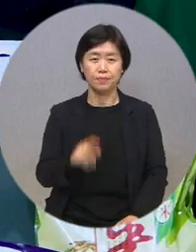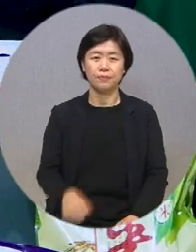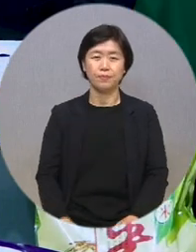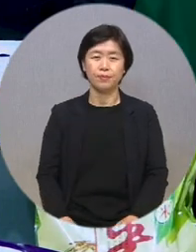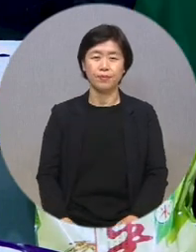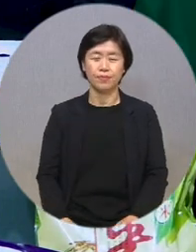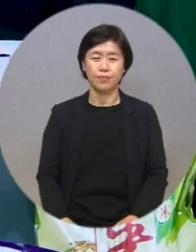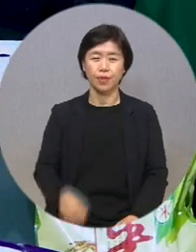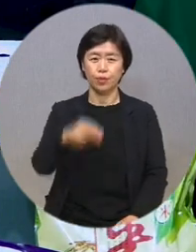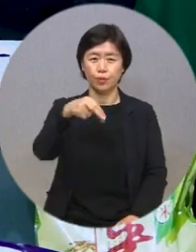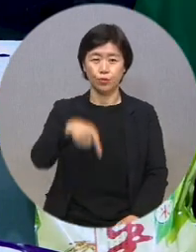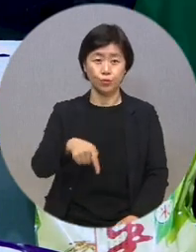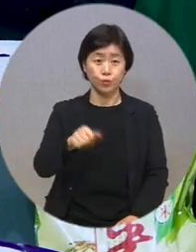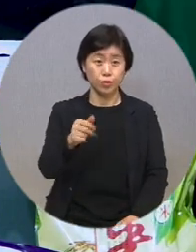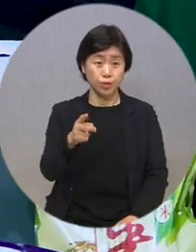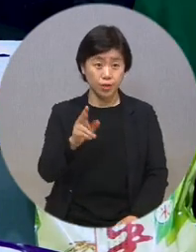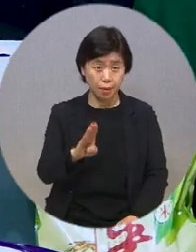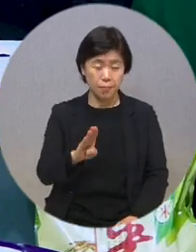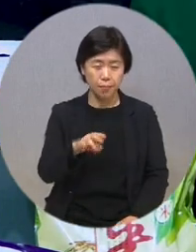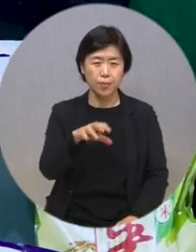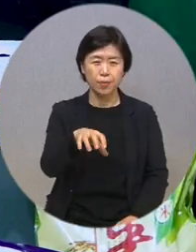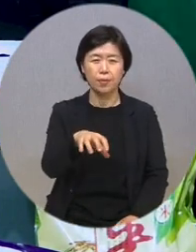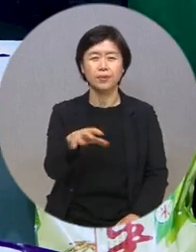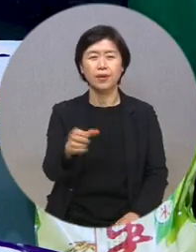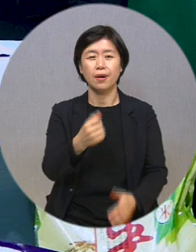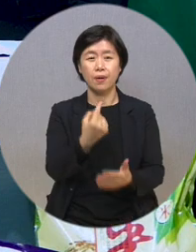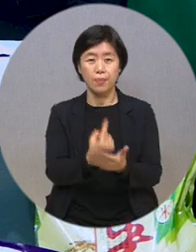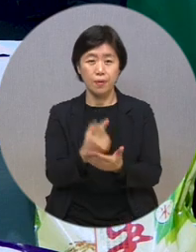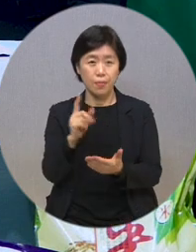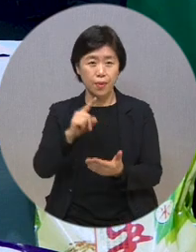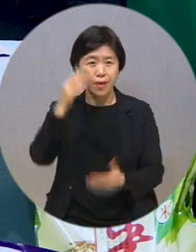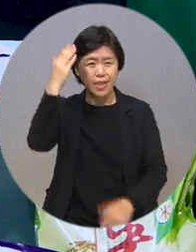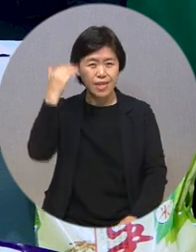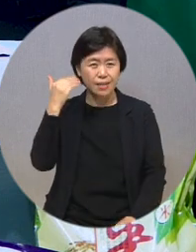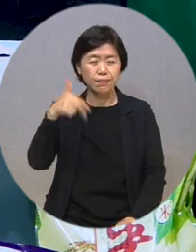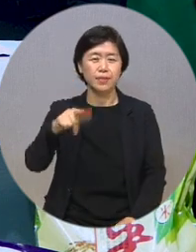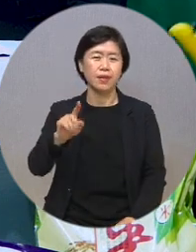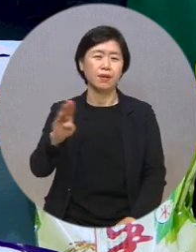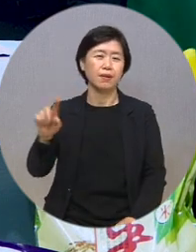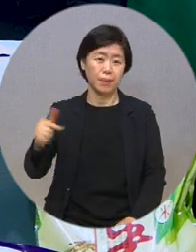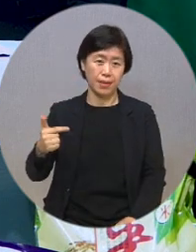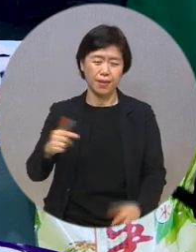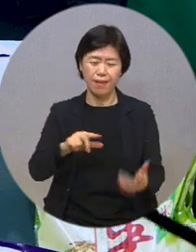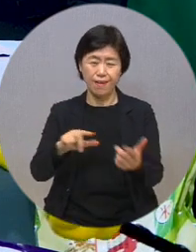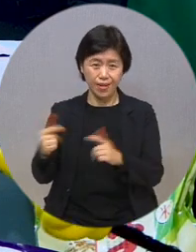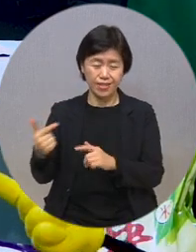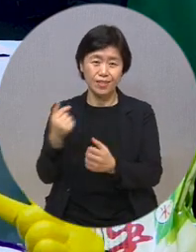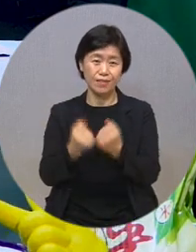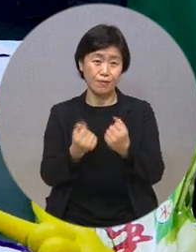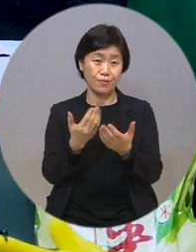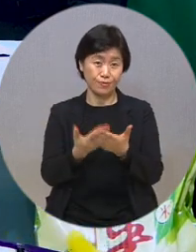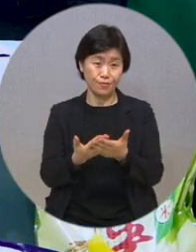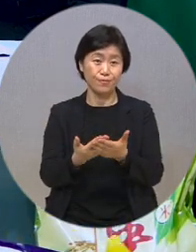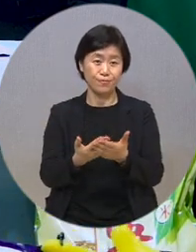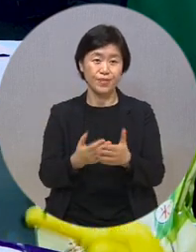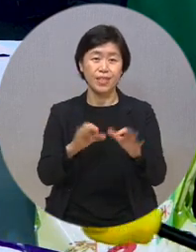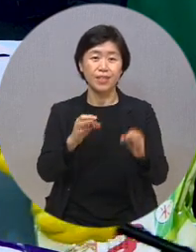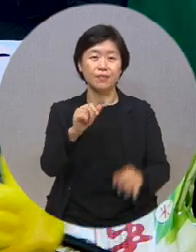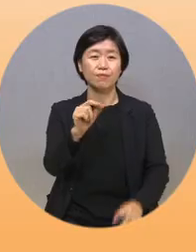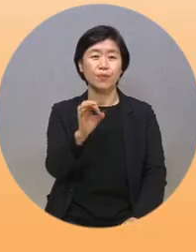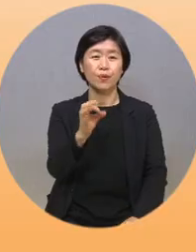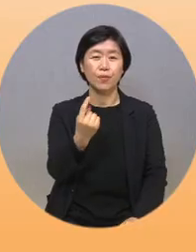수협에서 김자반이랑 아주 맛있는 걸 들고 나오셨다고 합니다. 김옥화님, 어서오세요. 반갑습니다.